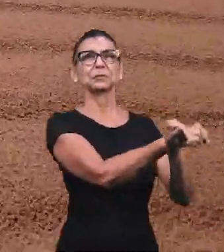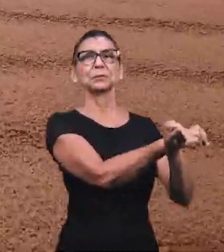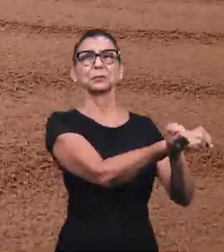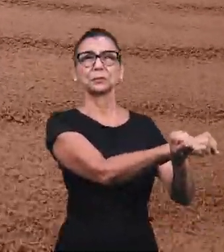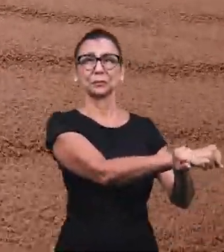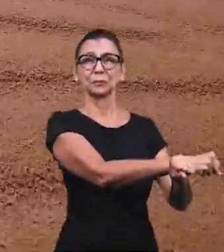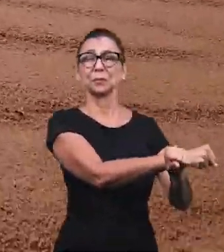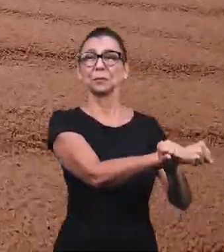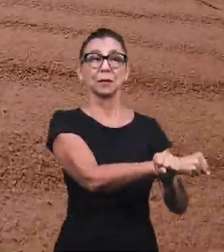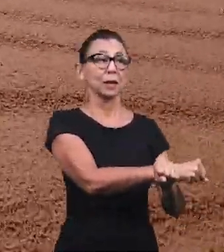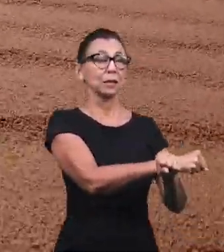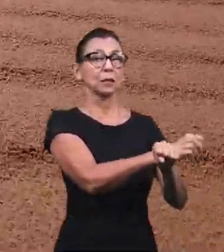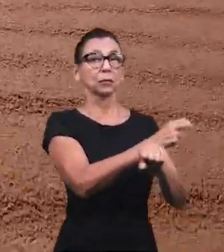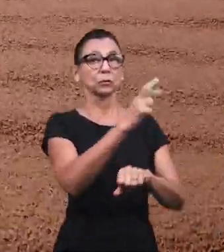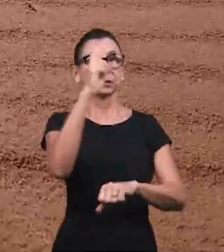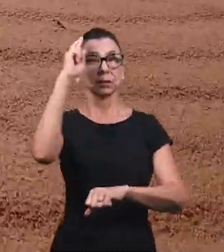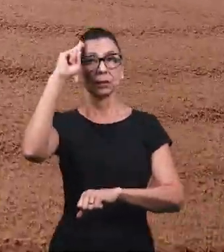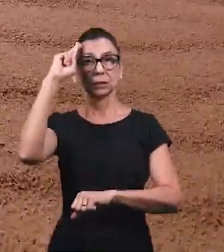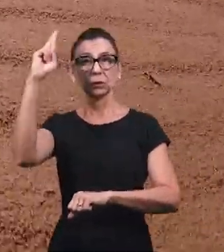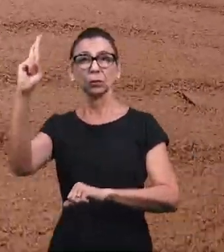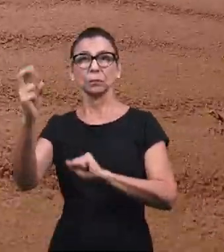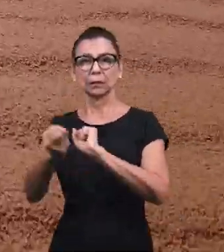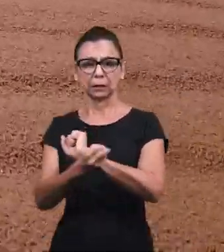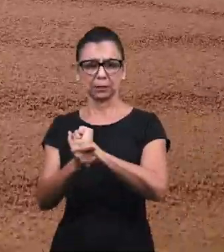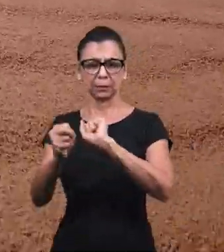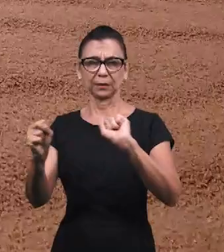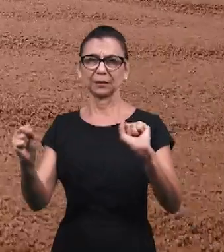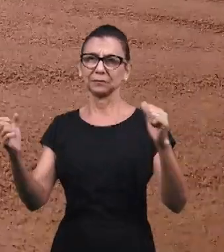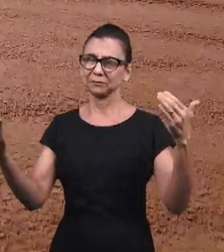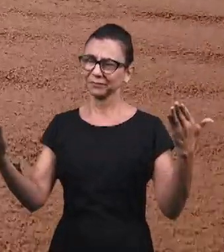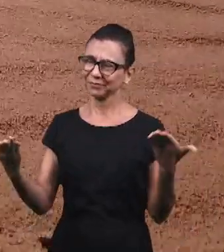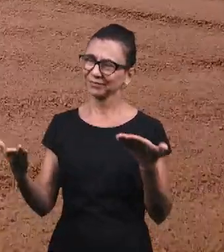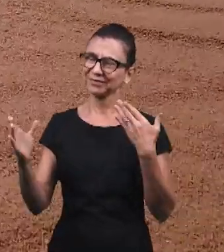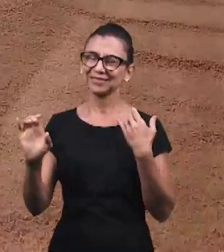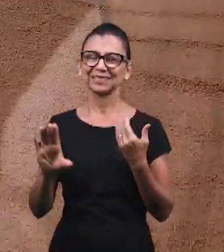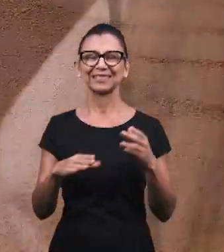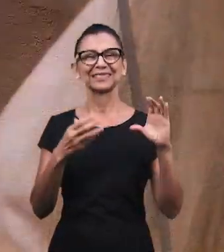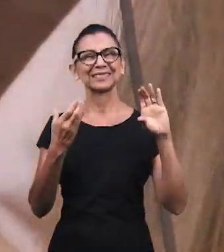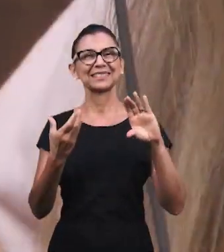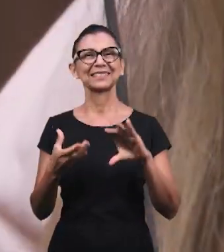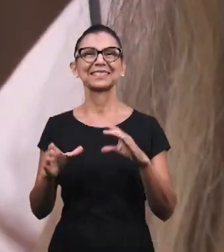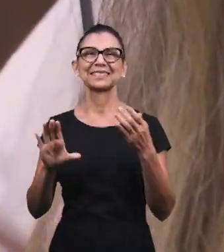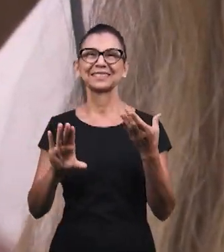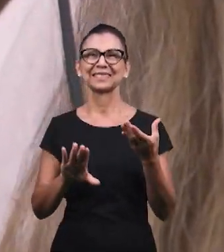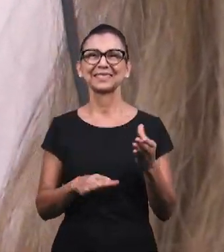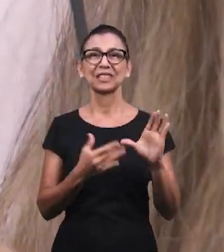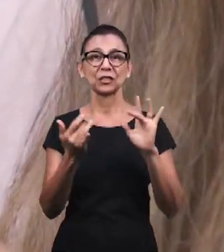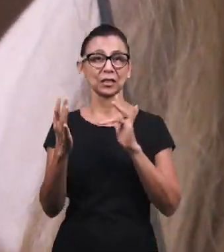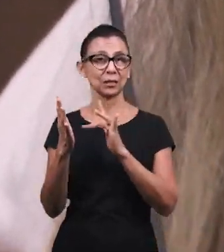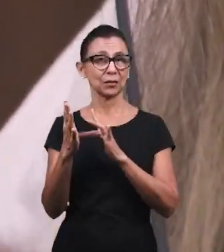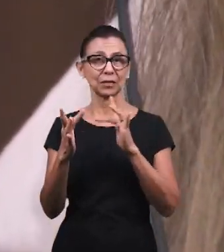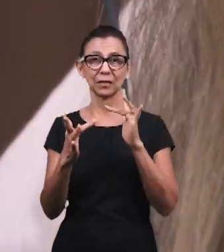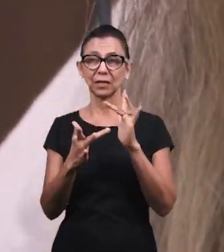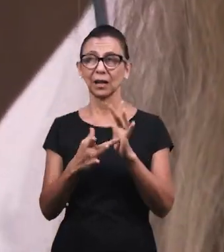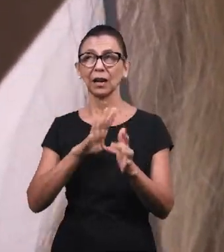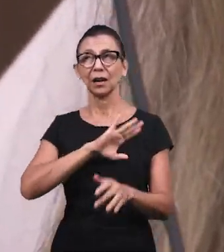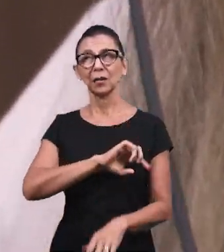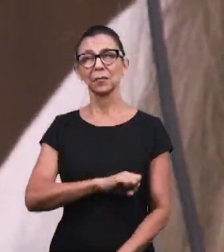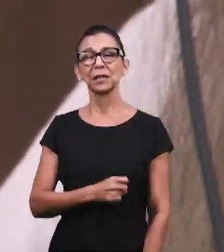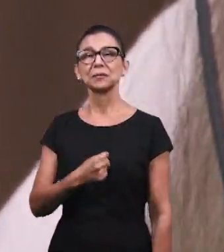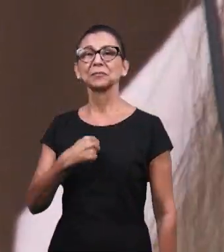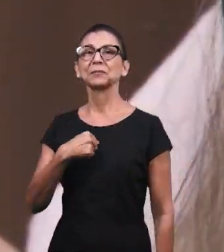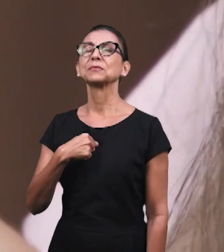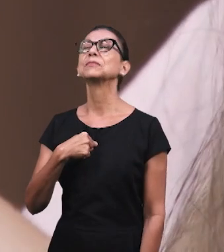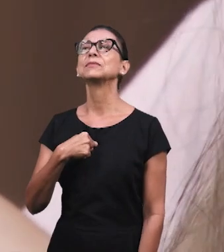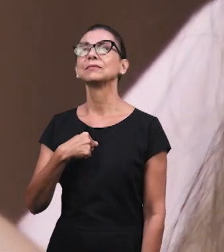no meu pecado, estive preso, mas me salvou, por isso eu canto sempre,